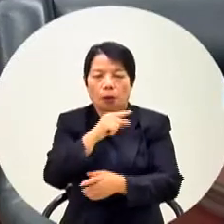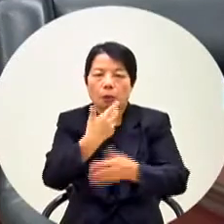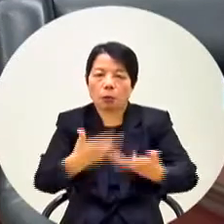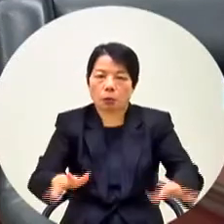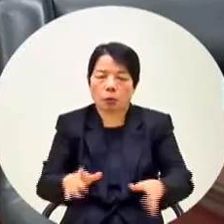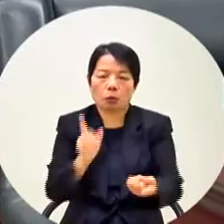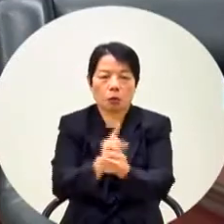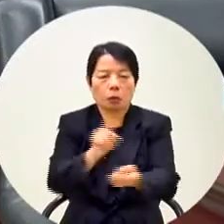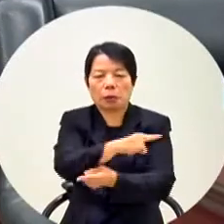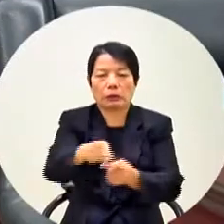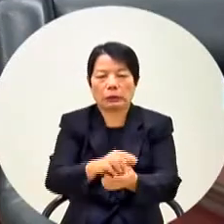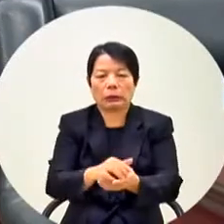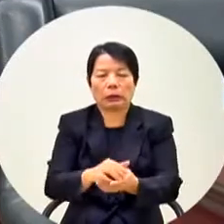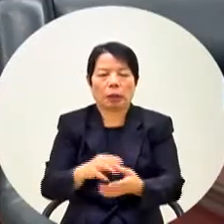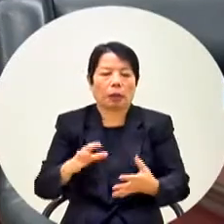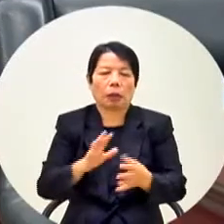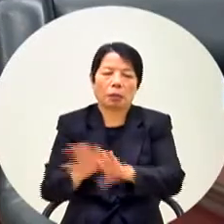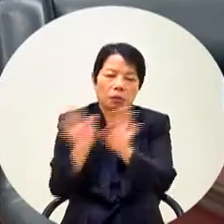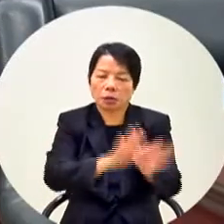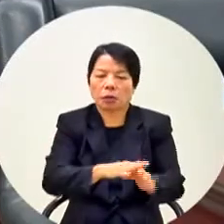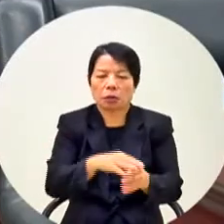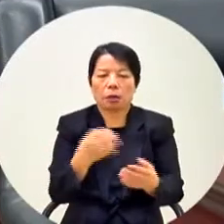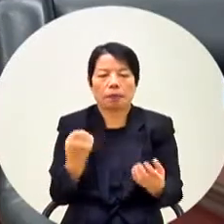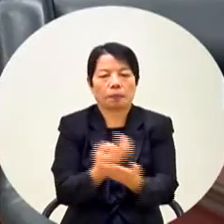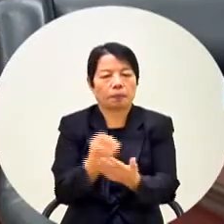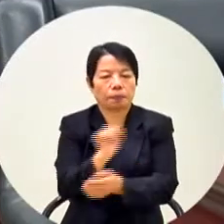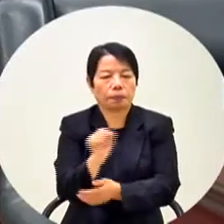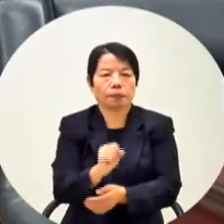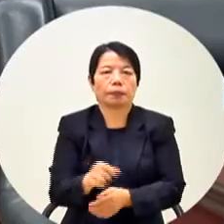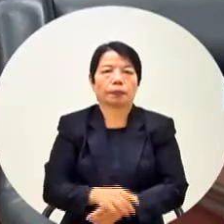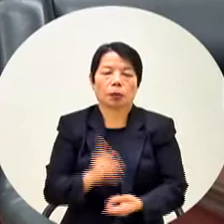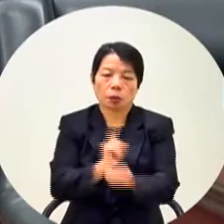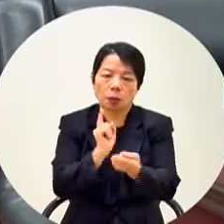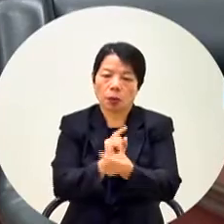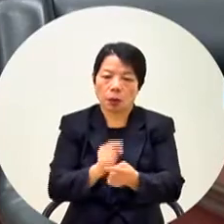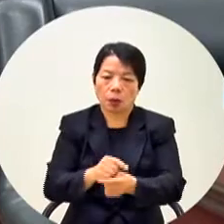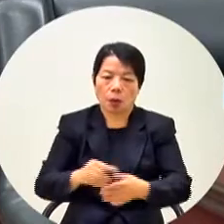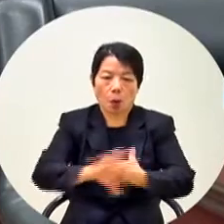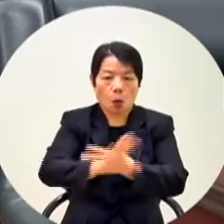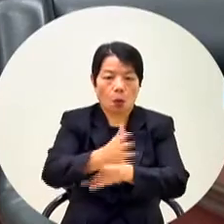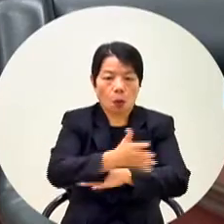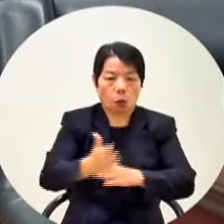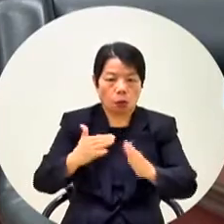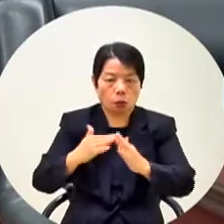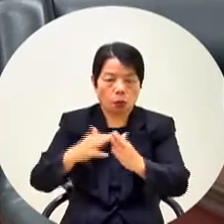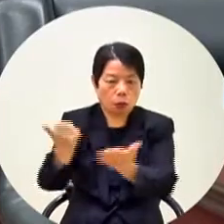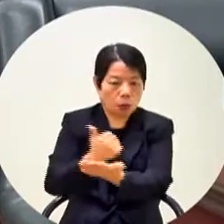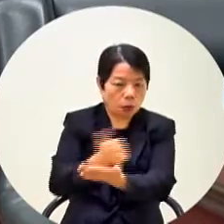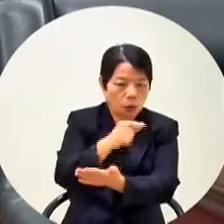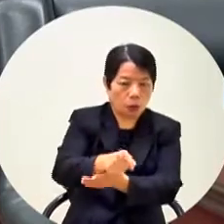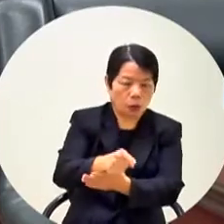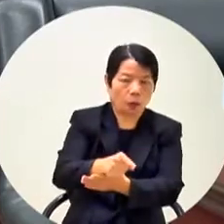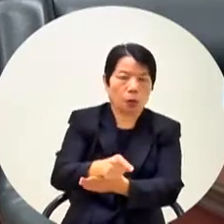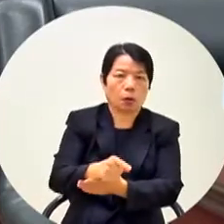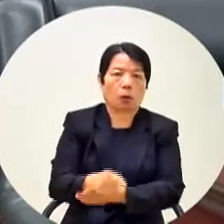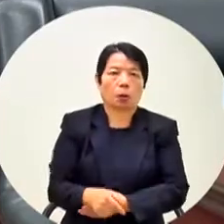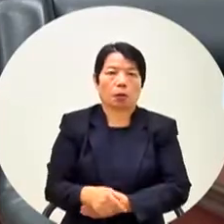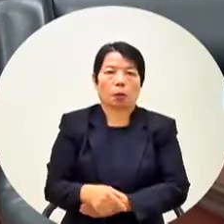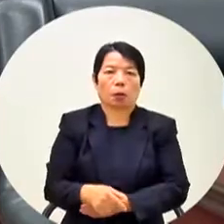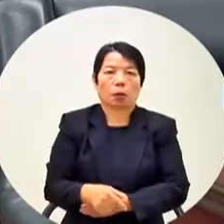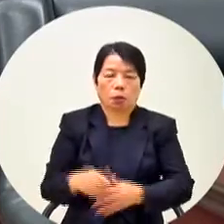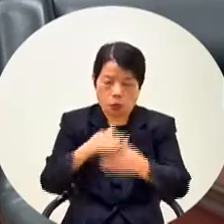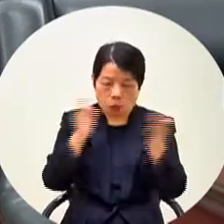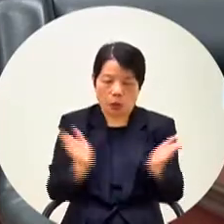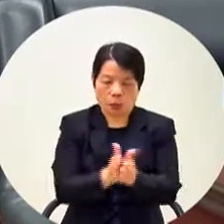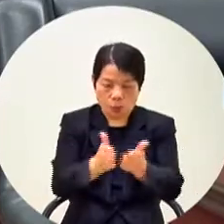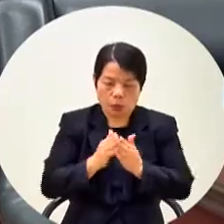循环，袂用个因为超收垃圾，哦，来遮，所以这整体一个要整体